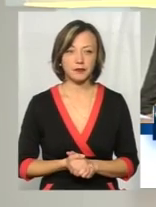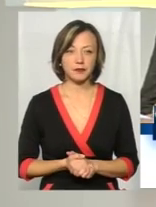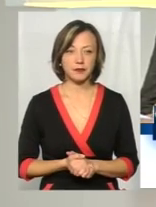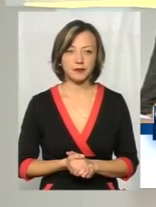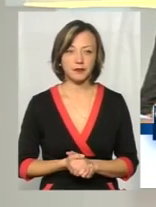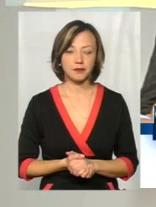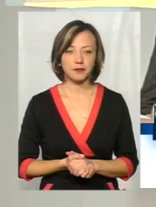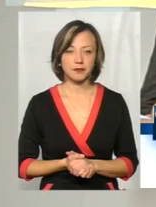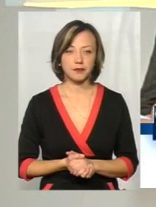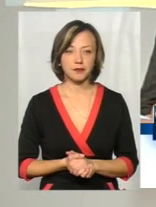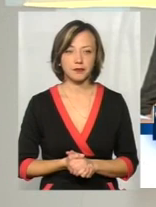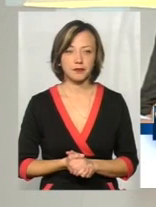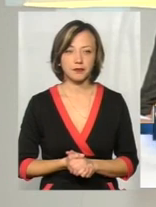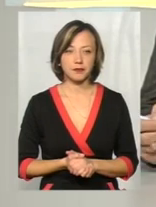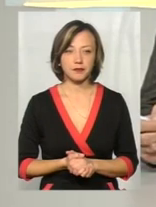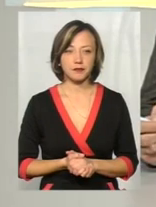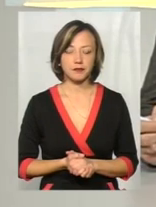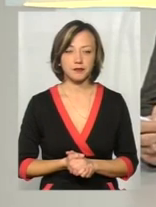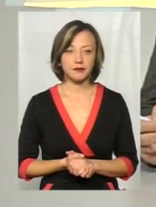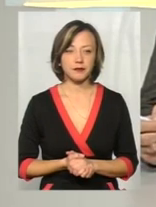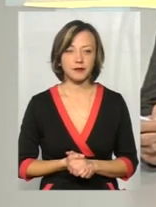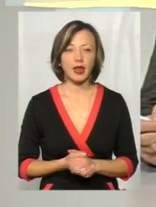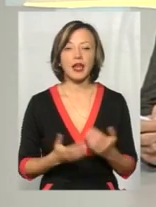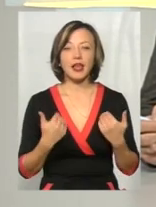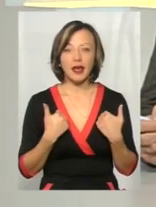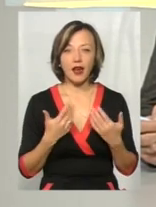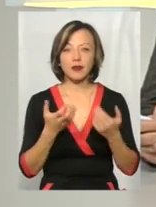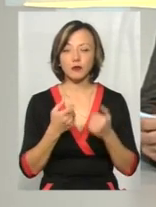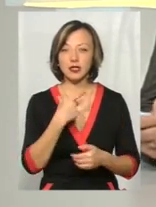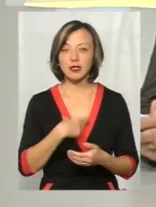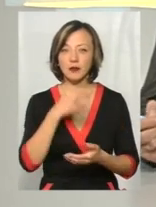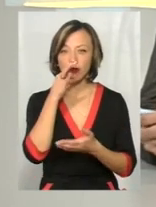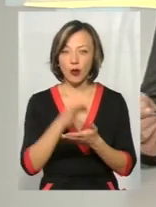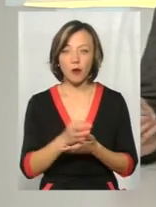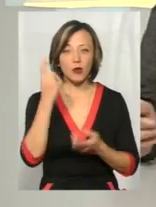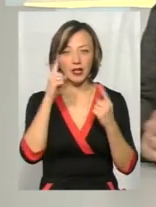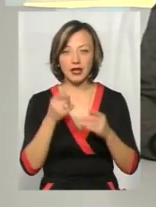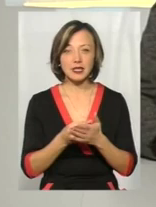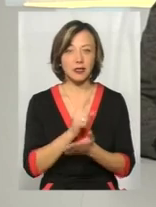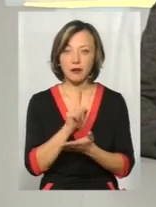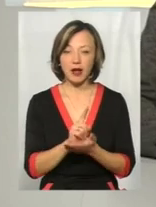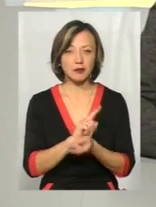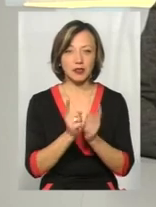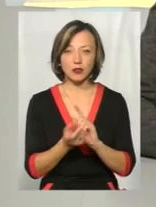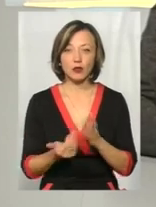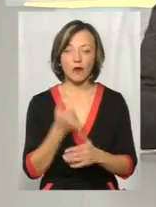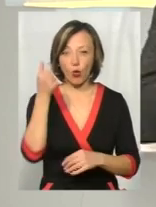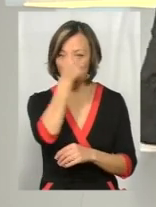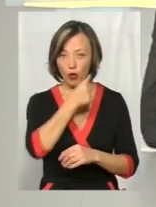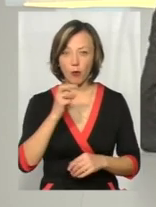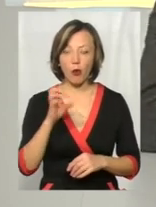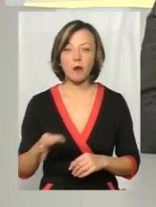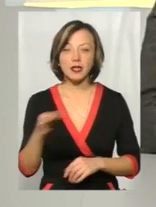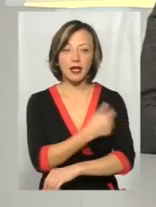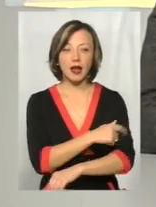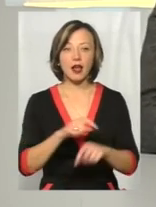сказати на дзвіночок. Ну, давайте я візьму на себе відповідальність і скажу, що по ідеї ціна не має змінитися з нового року, тому що обласна